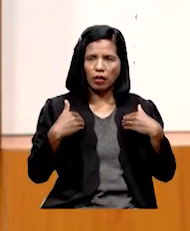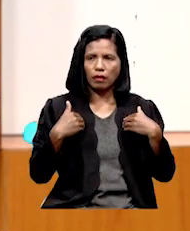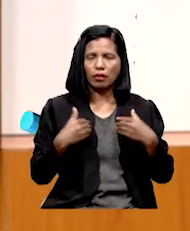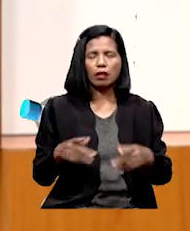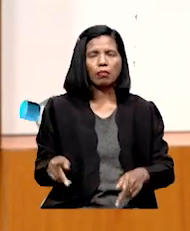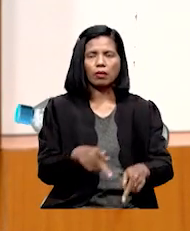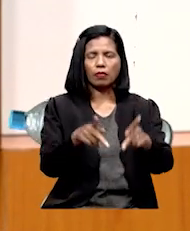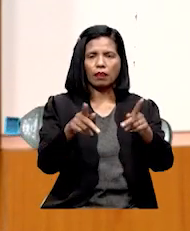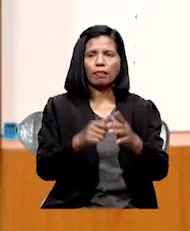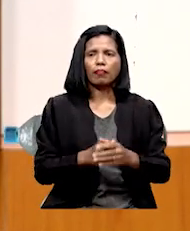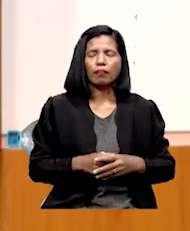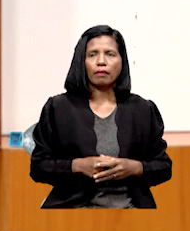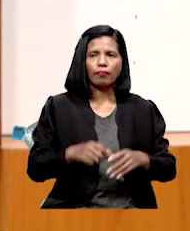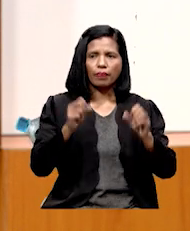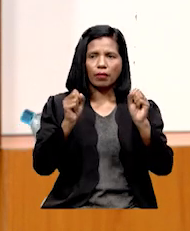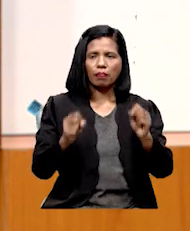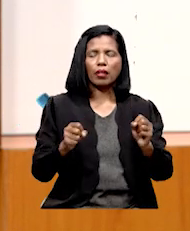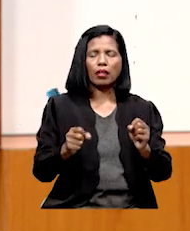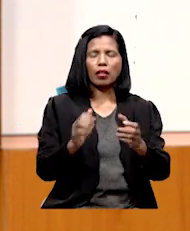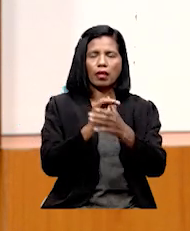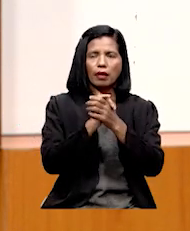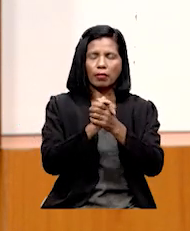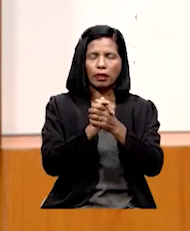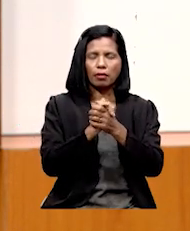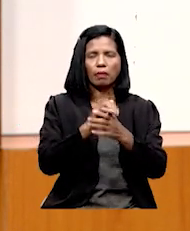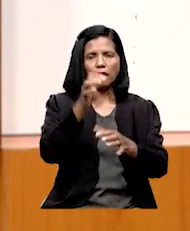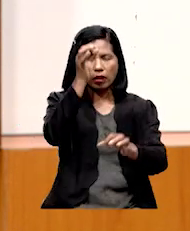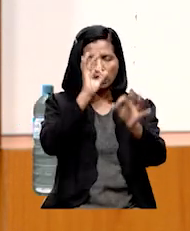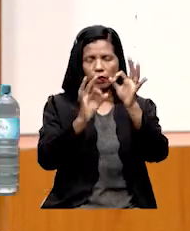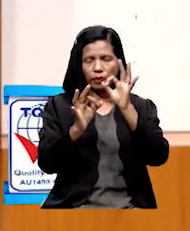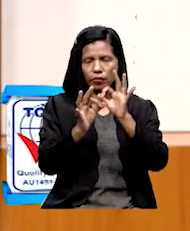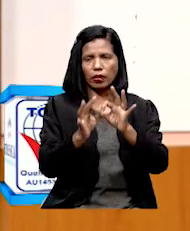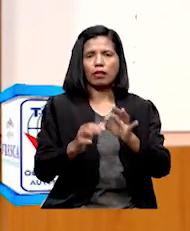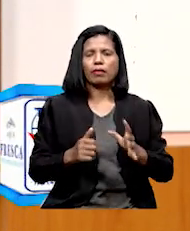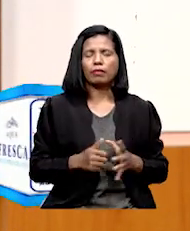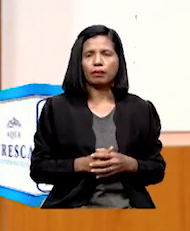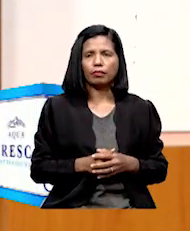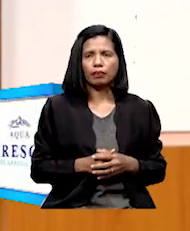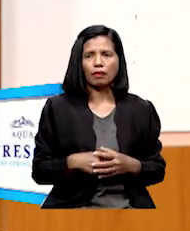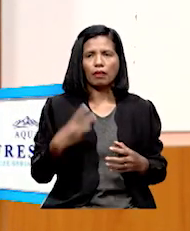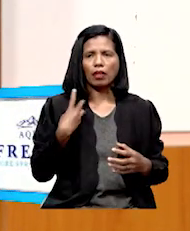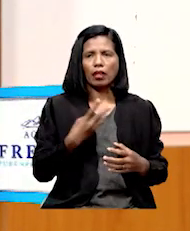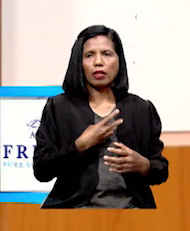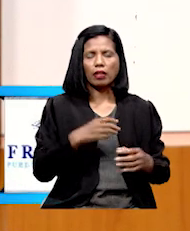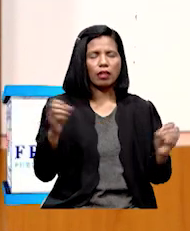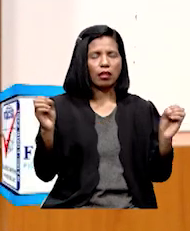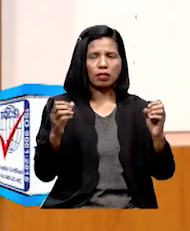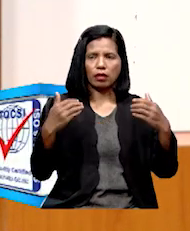público. Para ne bele hameti fali confiança ira ne be itu hade yang kata ke